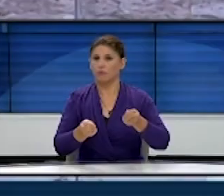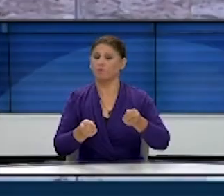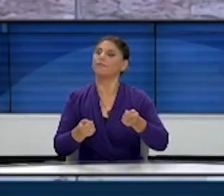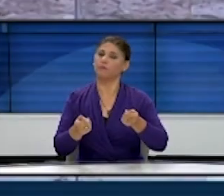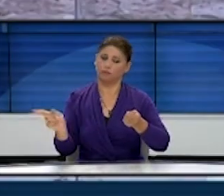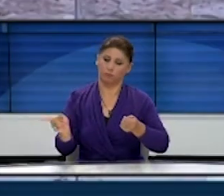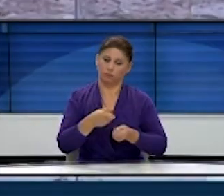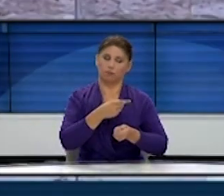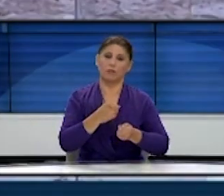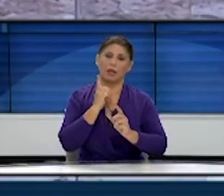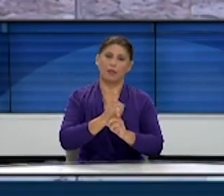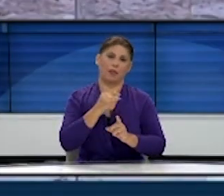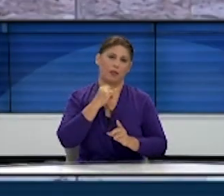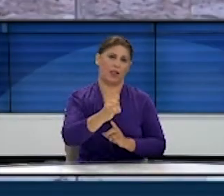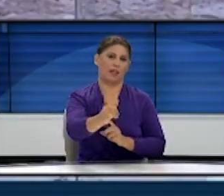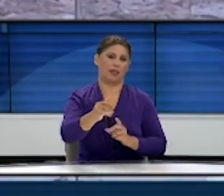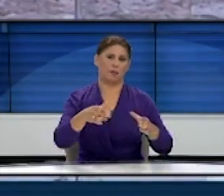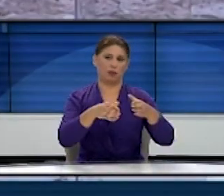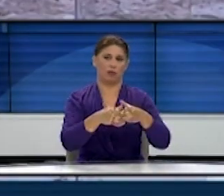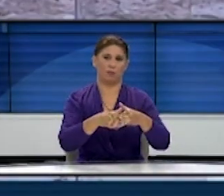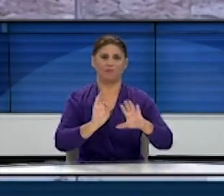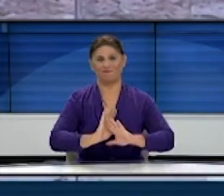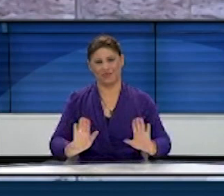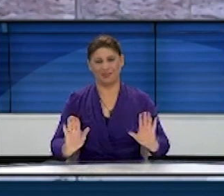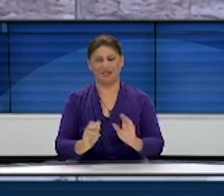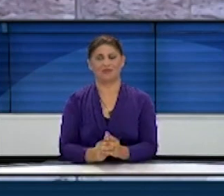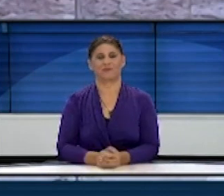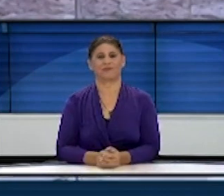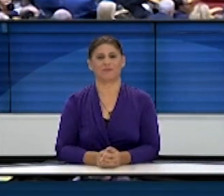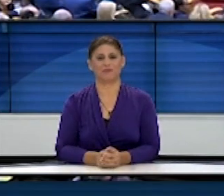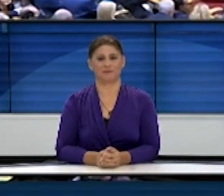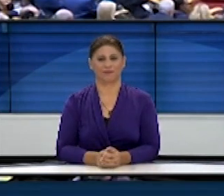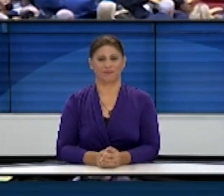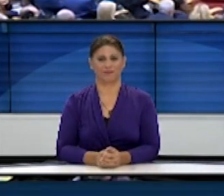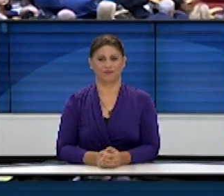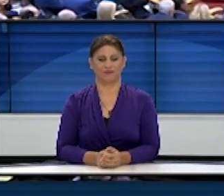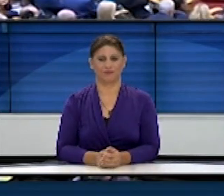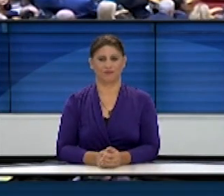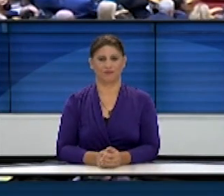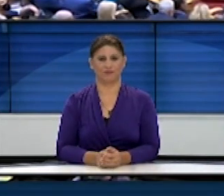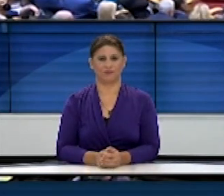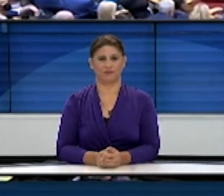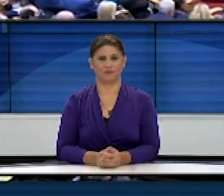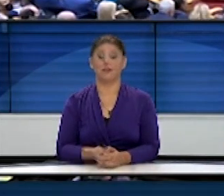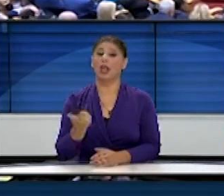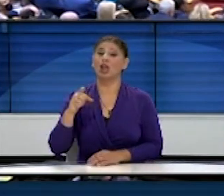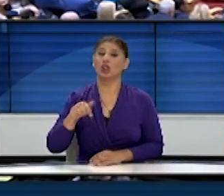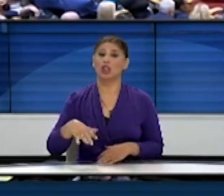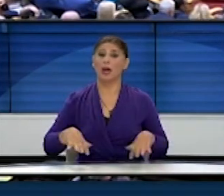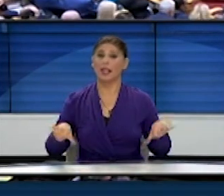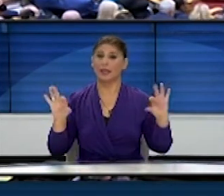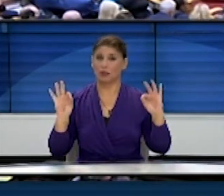αφετέρου αποσκοπεί στην ενίσχυση της εξωστρέφειας του κόμματος. Στο πλαίσιο αυτό, στις 8 το βράδυ θα μιλήσεις σε εκδήλωση που